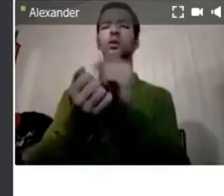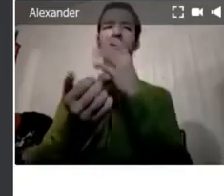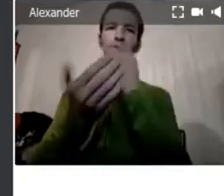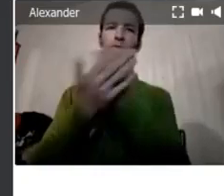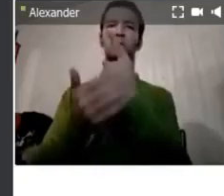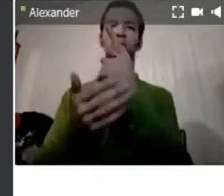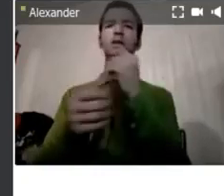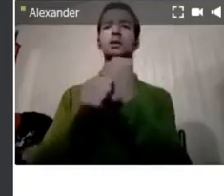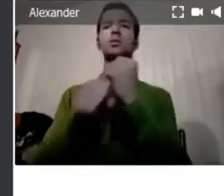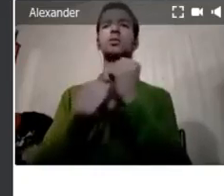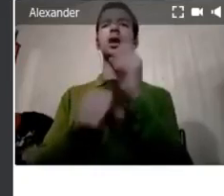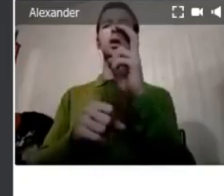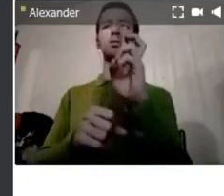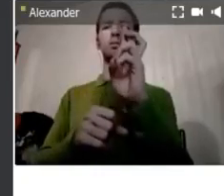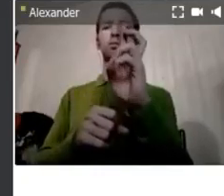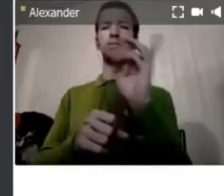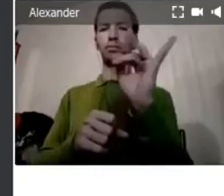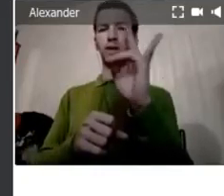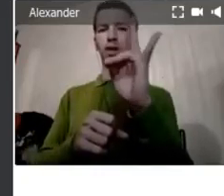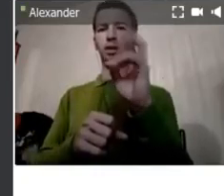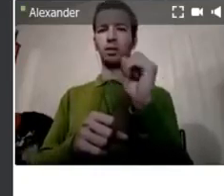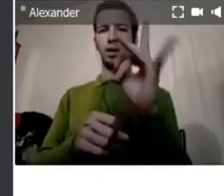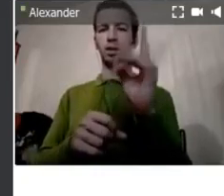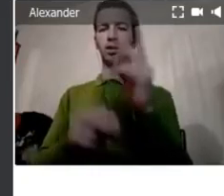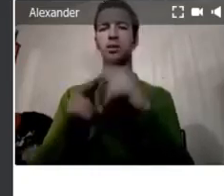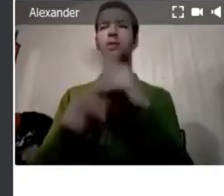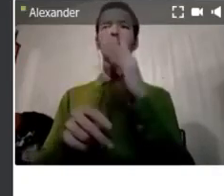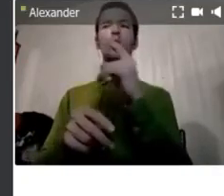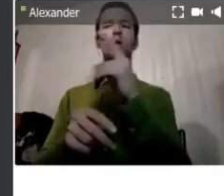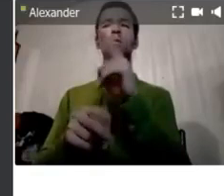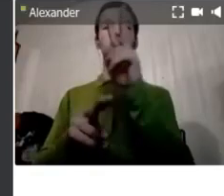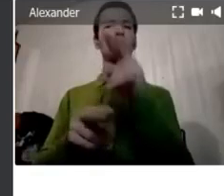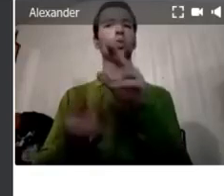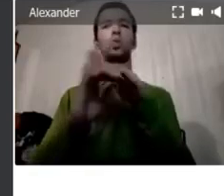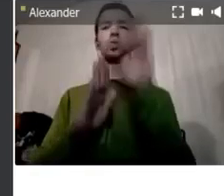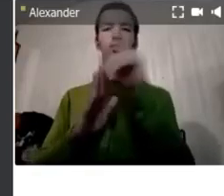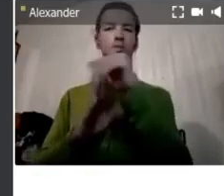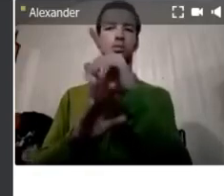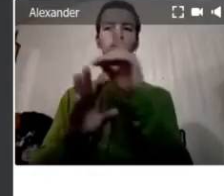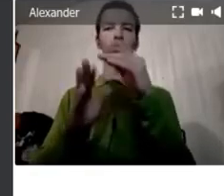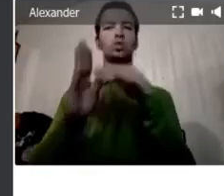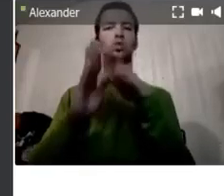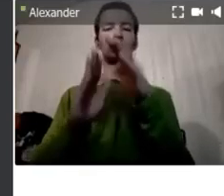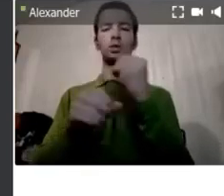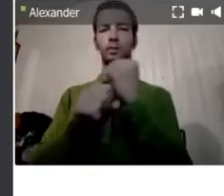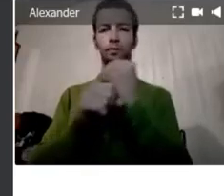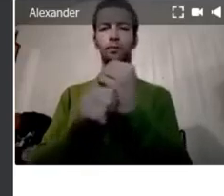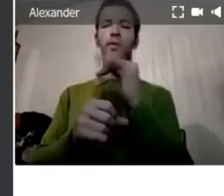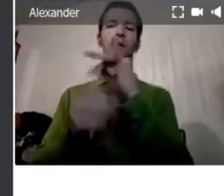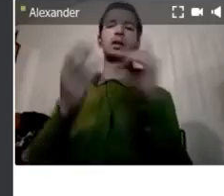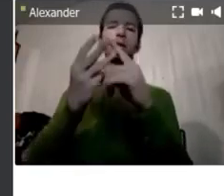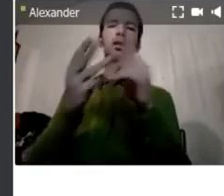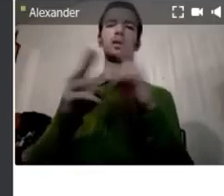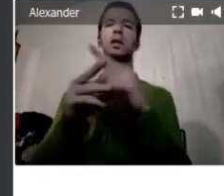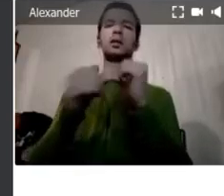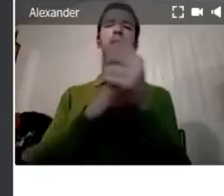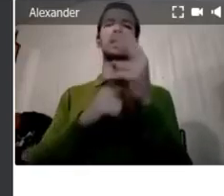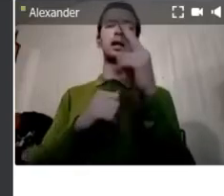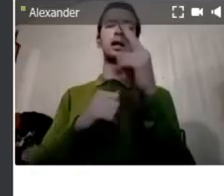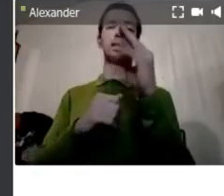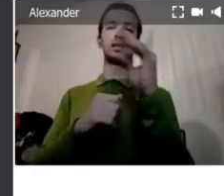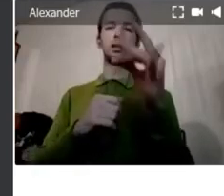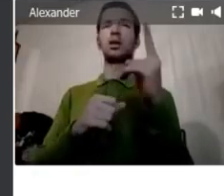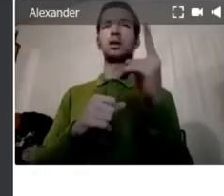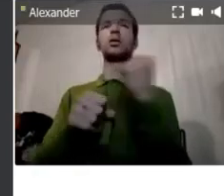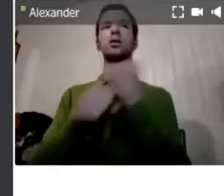MLM. Все эти три вида маркетинга, они разные, но они очень хорошо друг друга дополняют. Вот